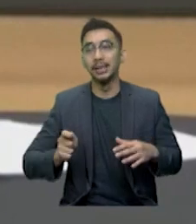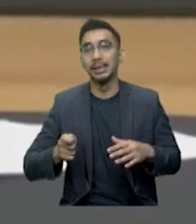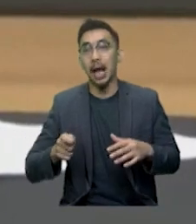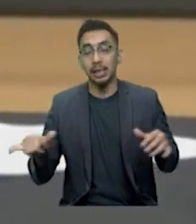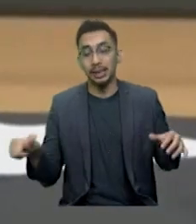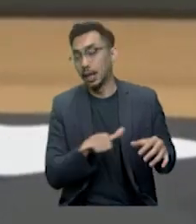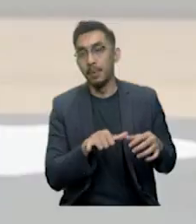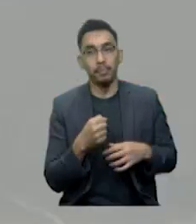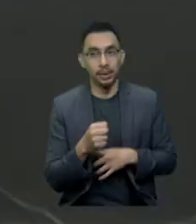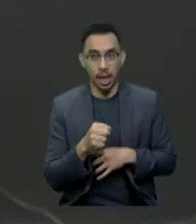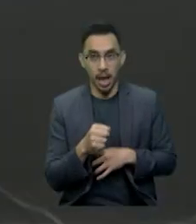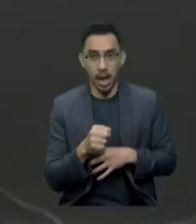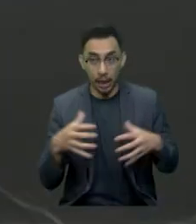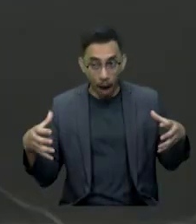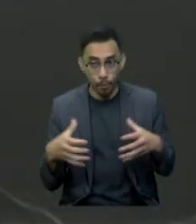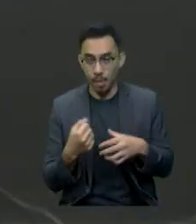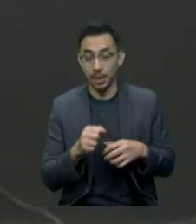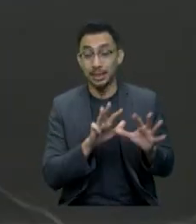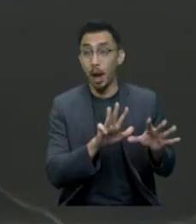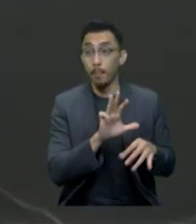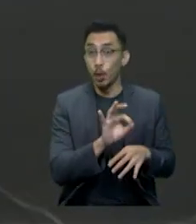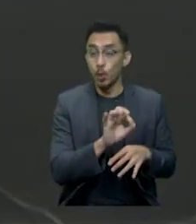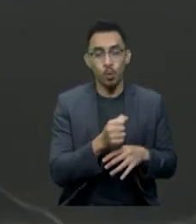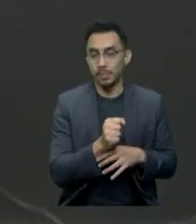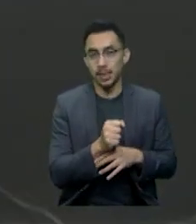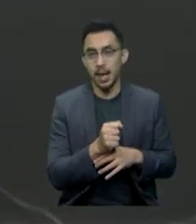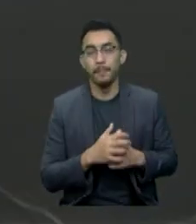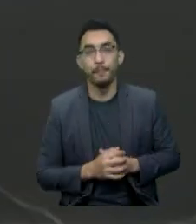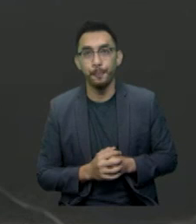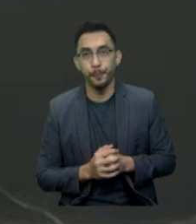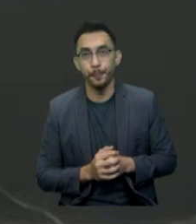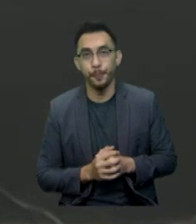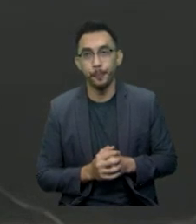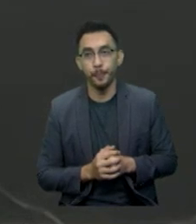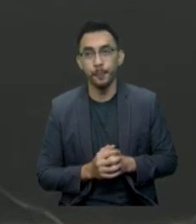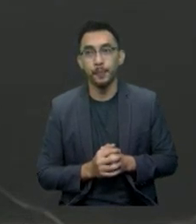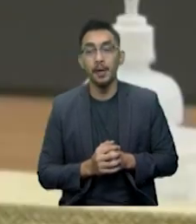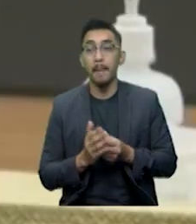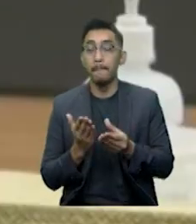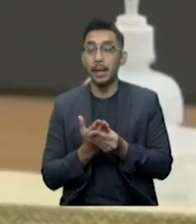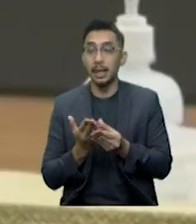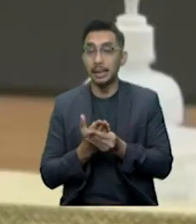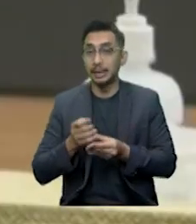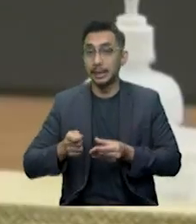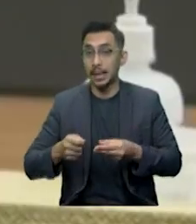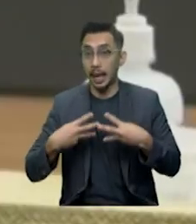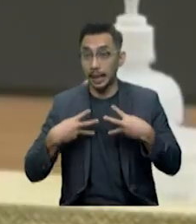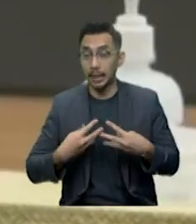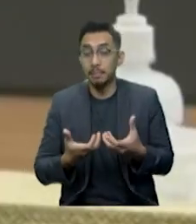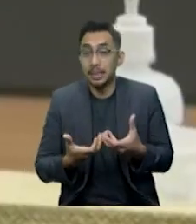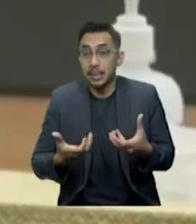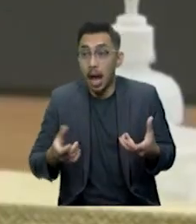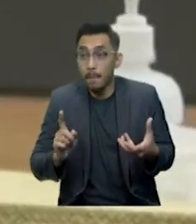yang 90. RU yang di berkas sidang etik dilakukan pemisahan karena pasal kode etik yang